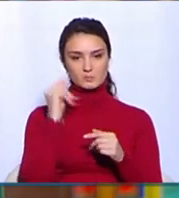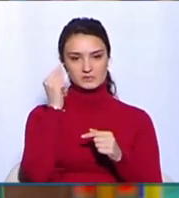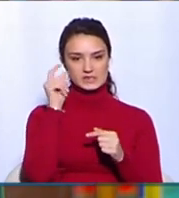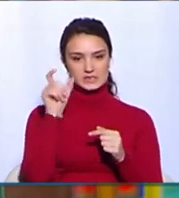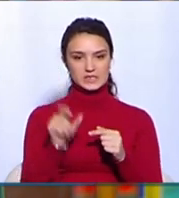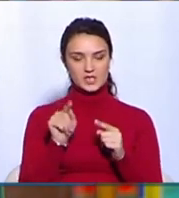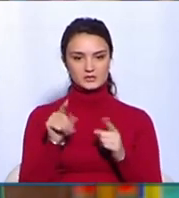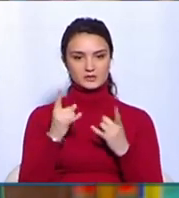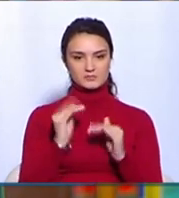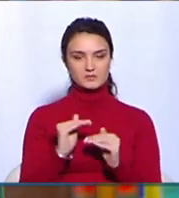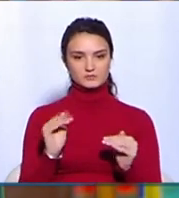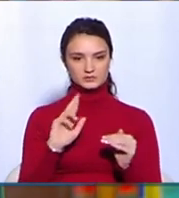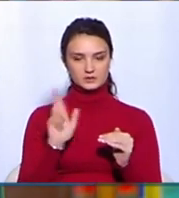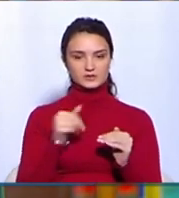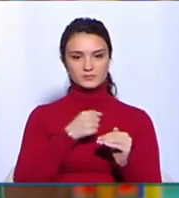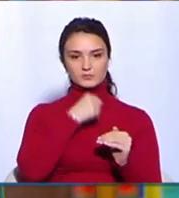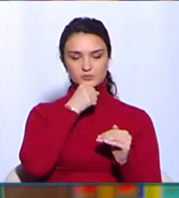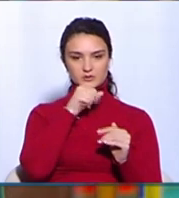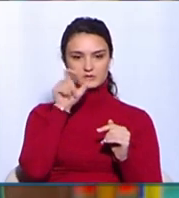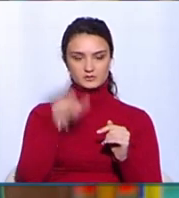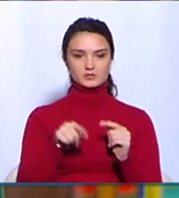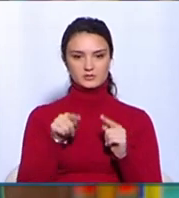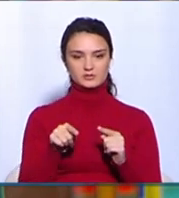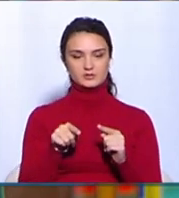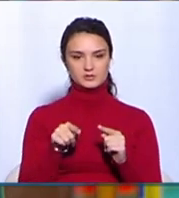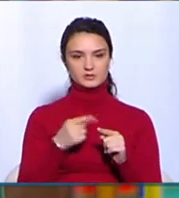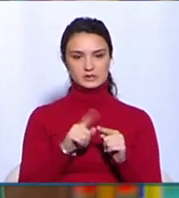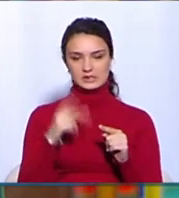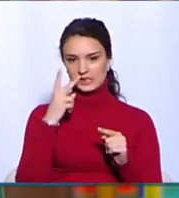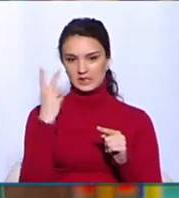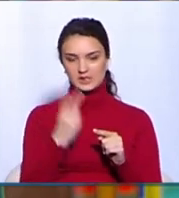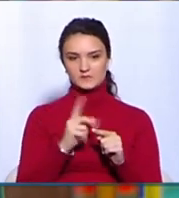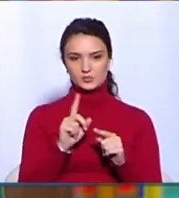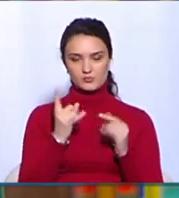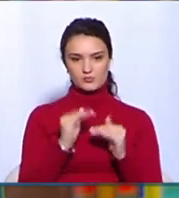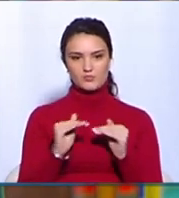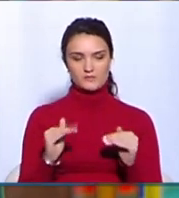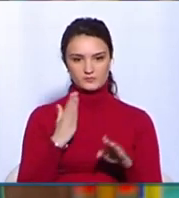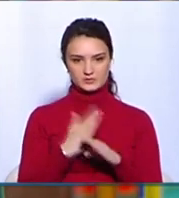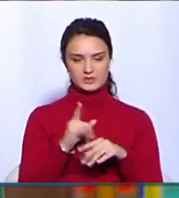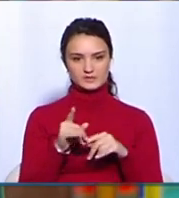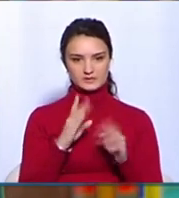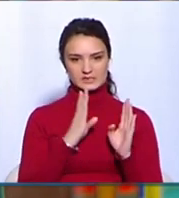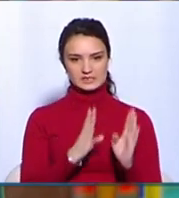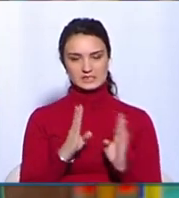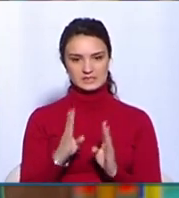ფსიქიატრი, ბავშვთა და მოზარდთა ფსიქიატრი ხედავს, რომ ბავშვს აქვს